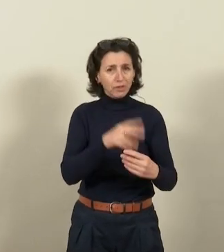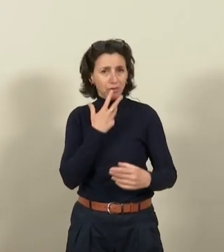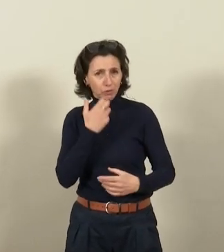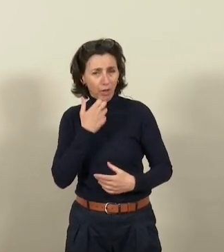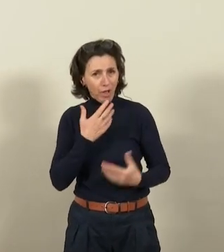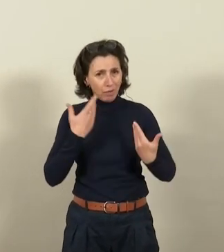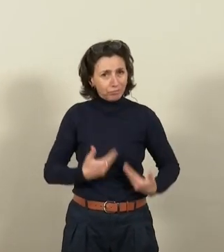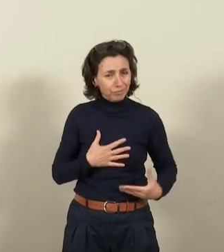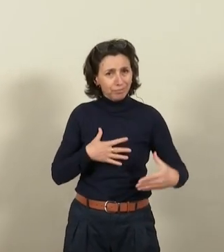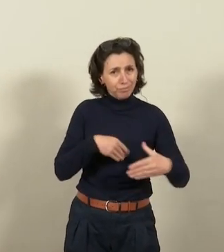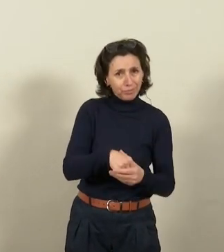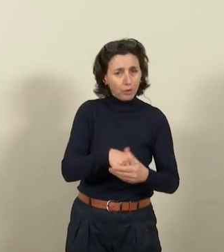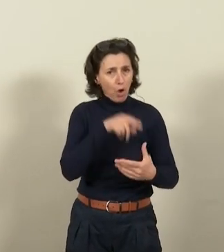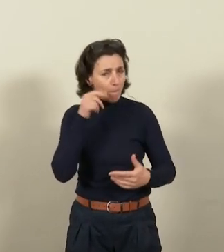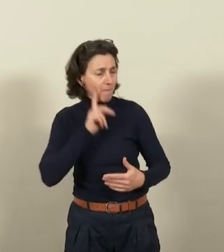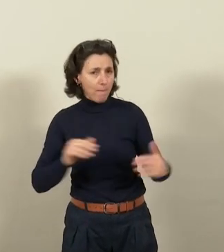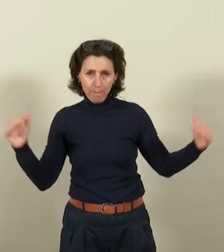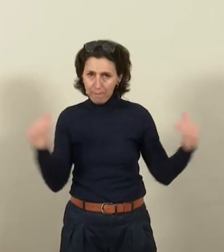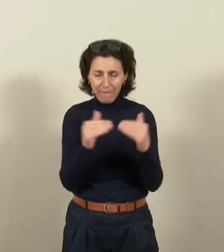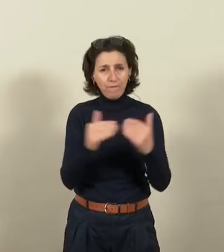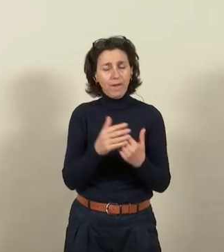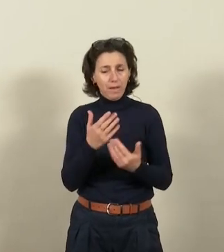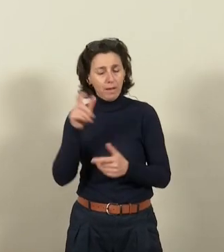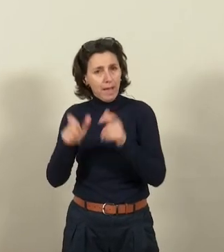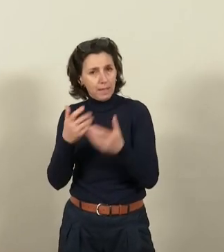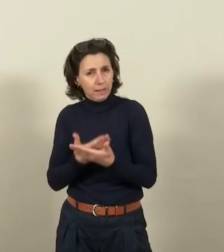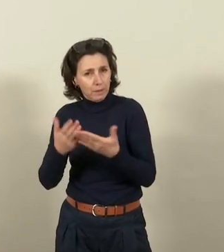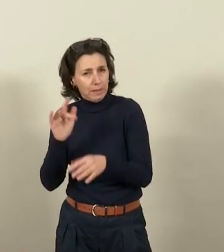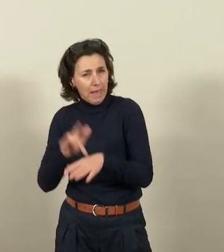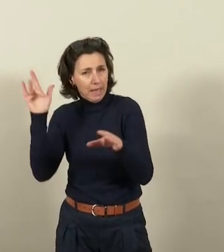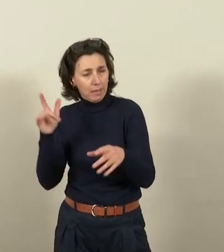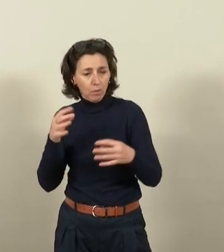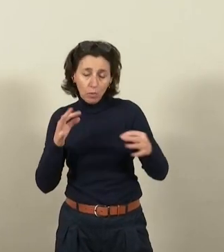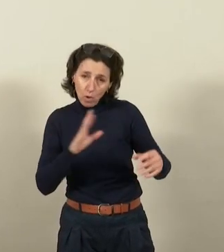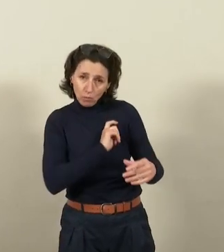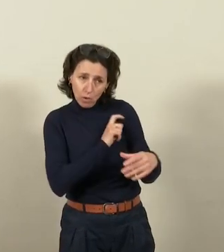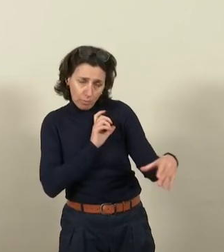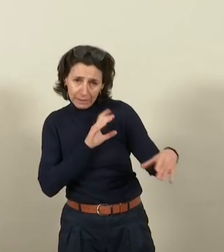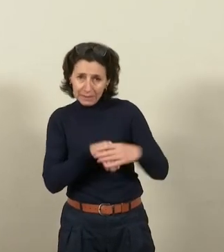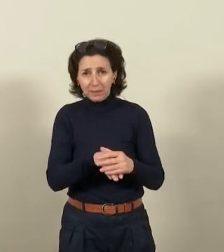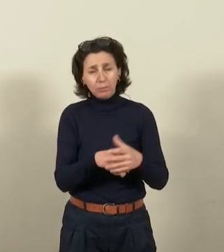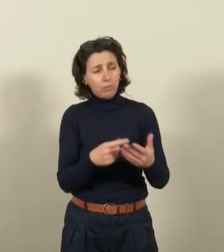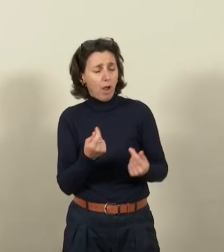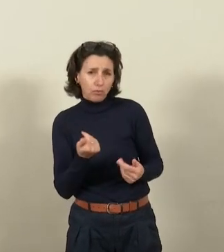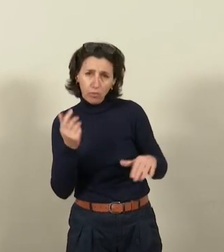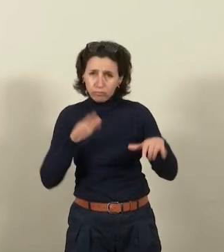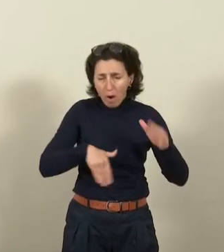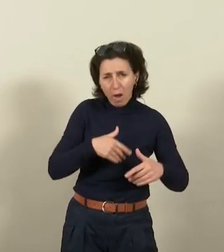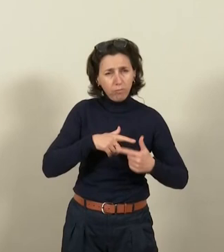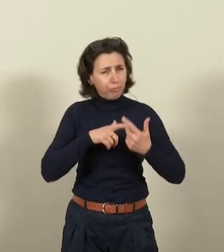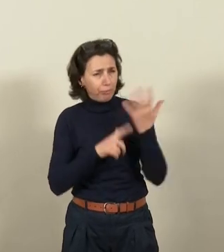situation de vulnérabilité participent au même temps sportif que tout le monde où les moyens financier le statut